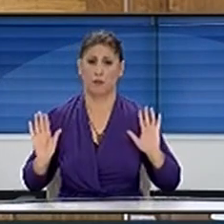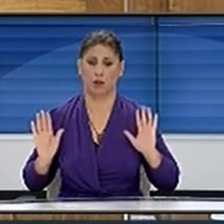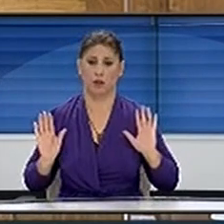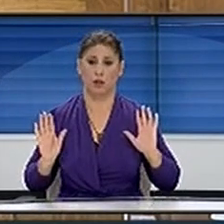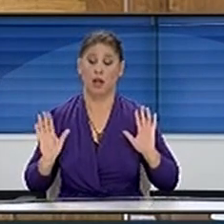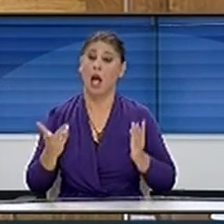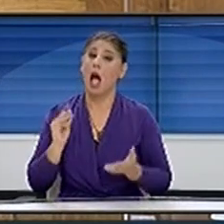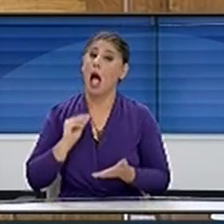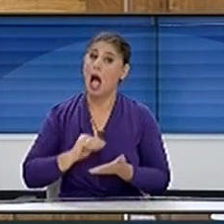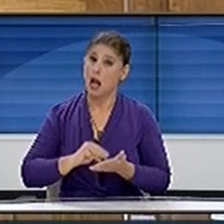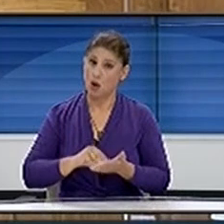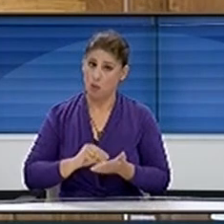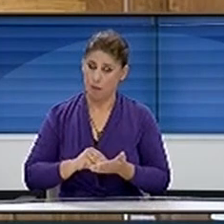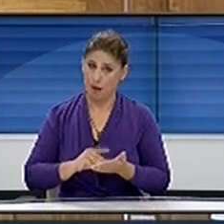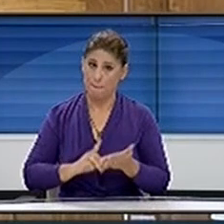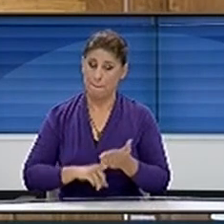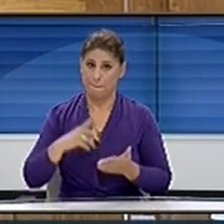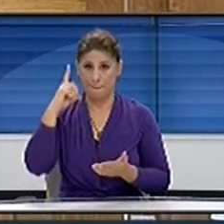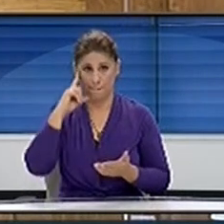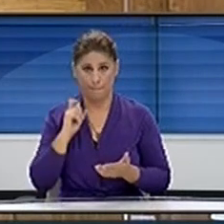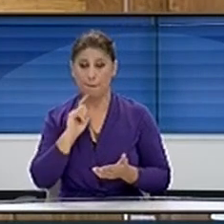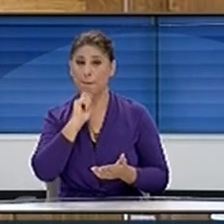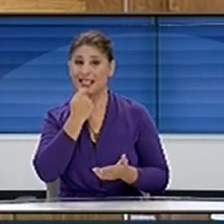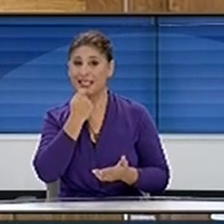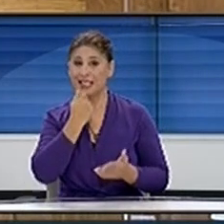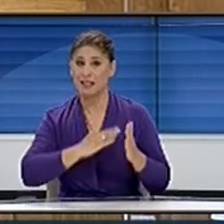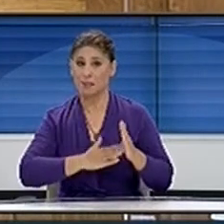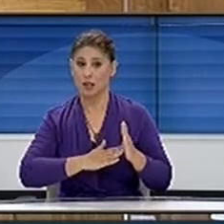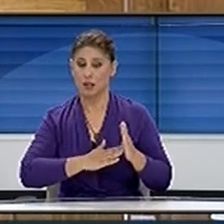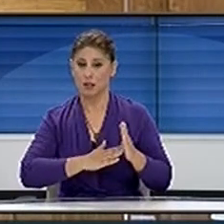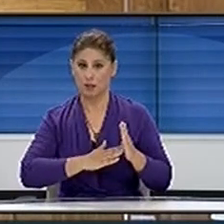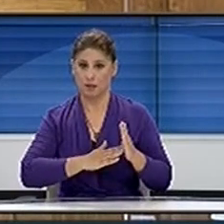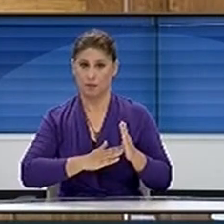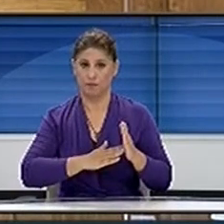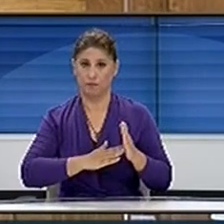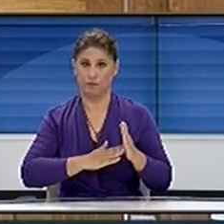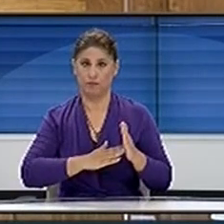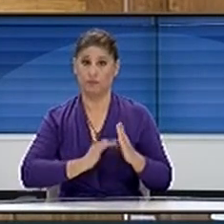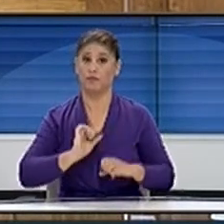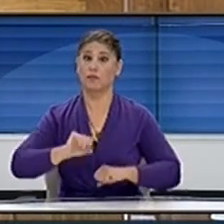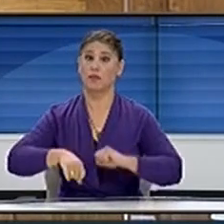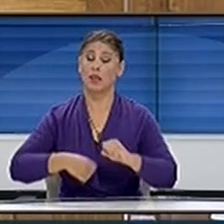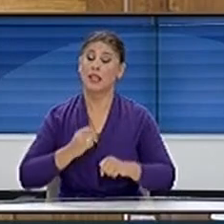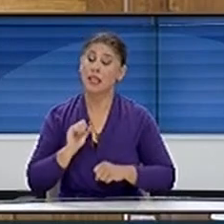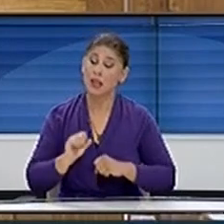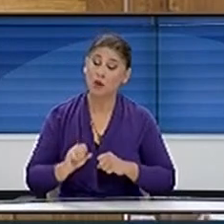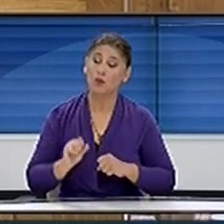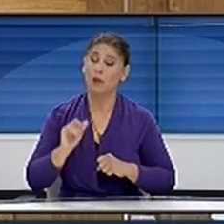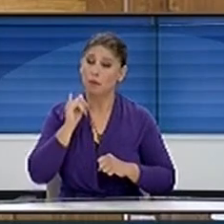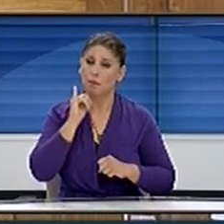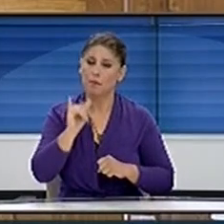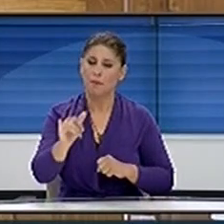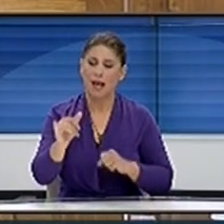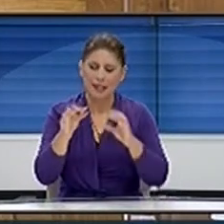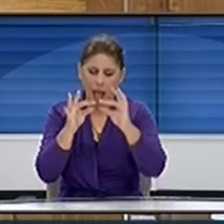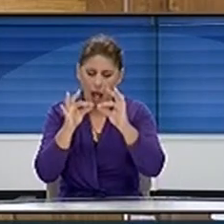και επίσης πρέπει να γνωρίζουμε ότι οι μυστικές υπηρεσίες εξορισμού κινούνται σε κάθε εποχή πάνω σε μια